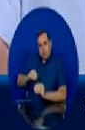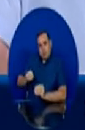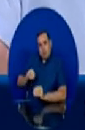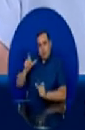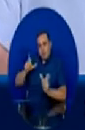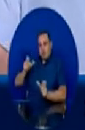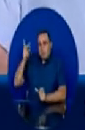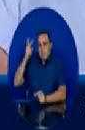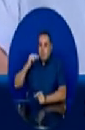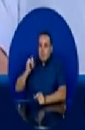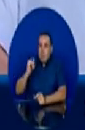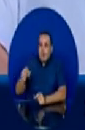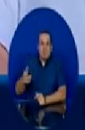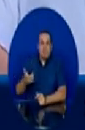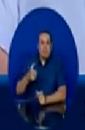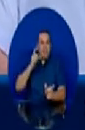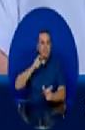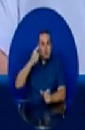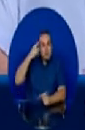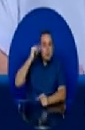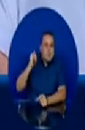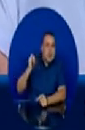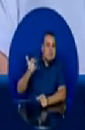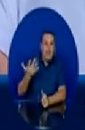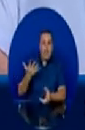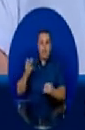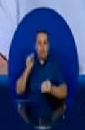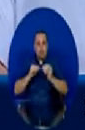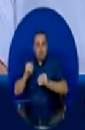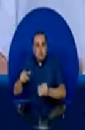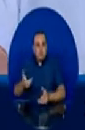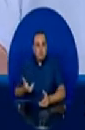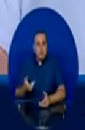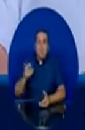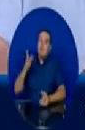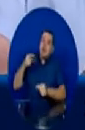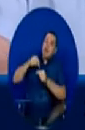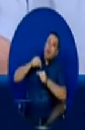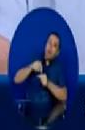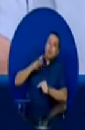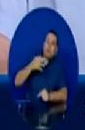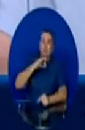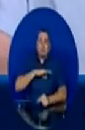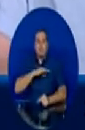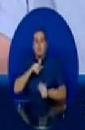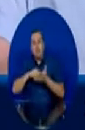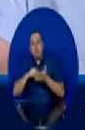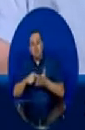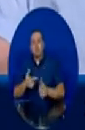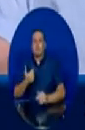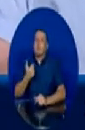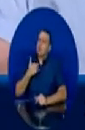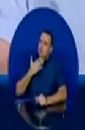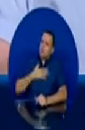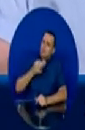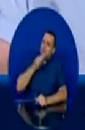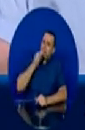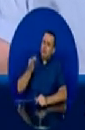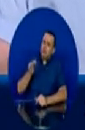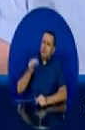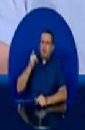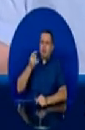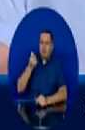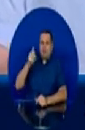שאנשים יבינו את זה, כשאנשים ידעו מה זה, ידעו איך להשתמש בזה, יבינו מה היתרונות, מה החסרונות. מני, רציתי לשאול שאלה, הרי נכון